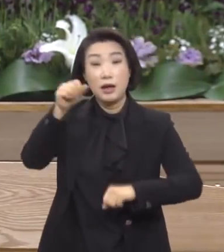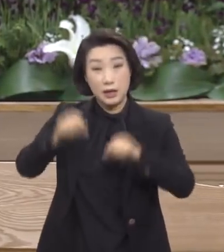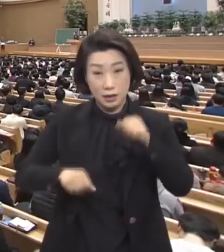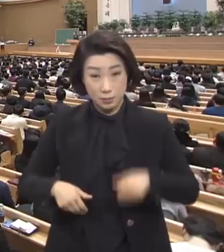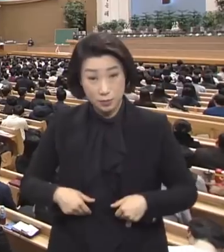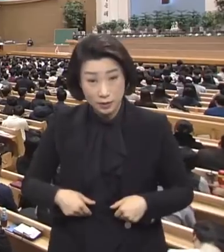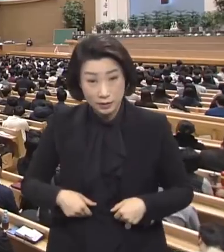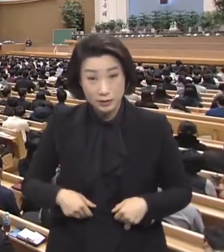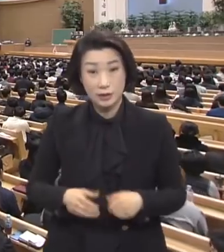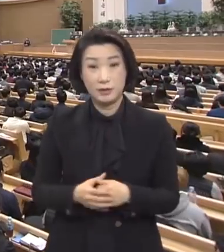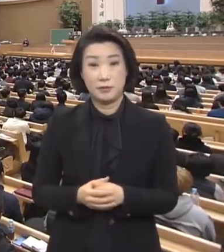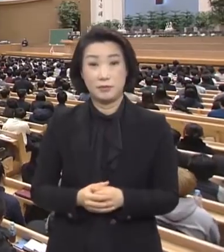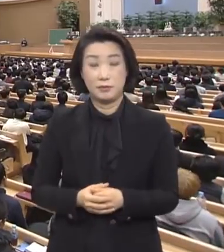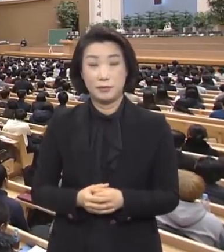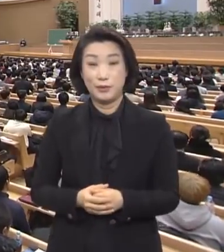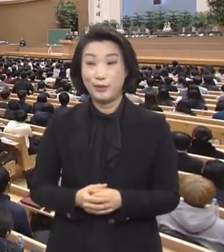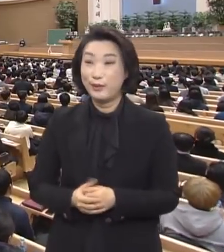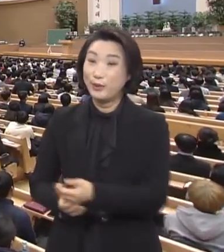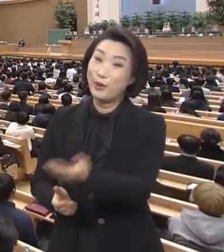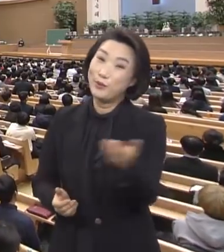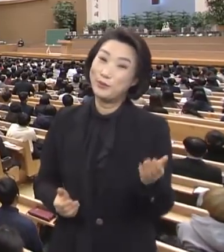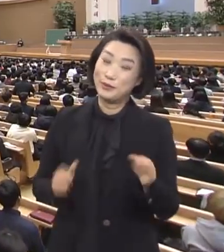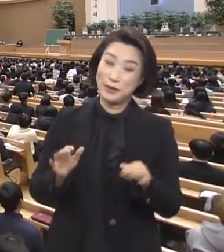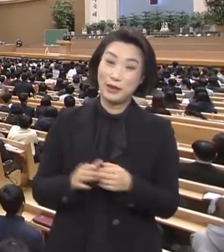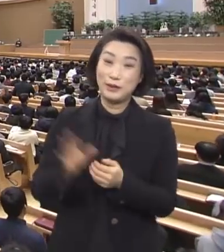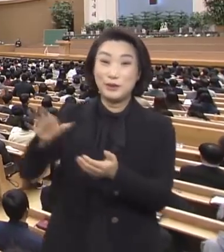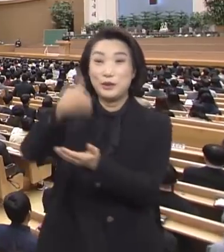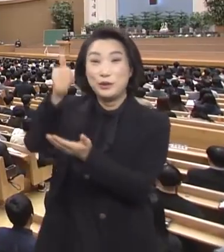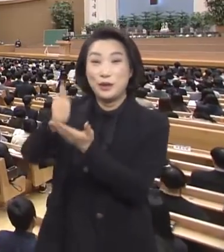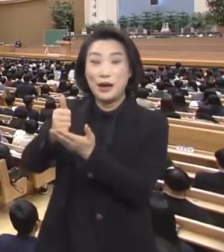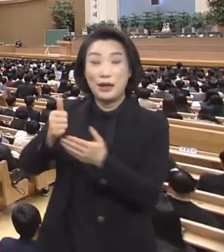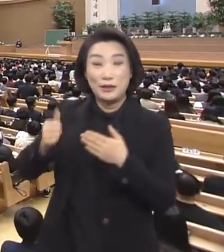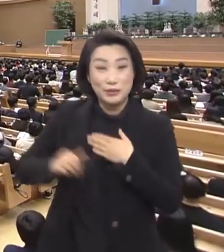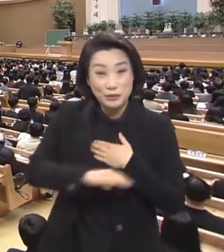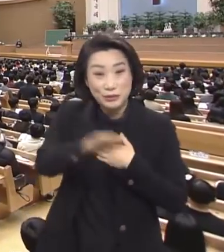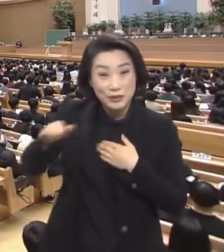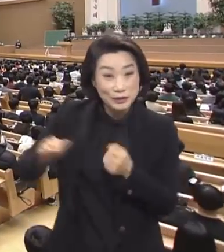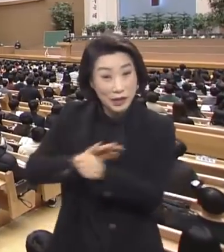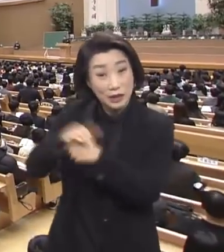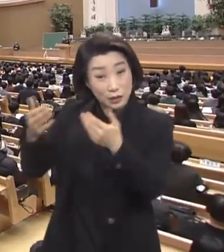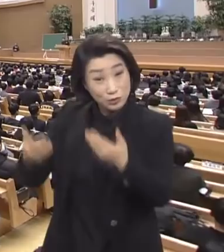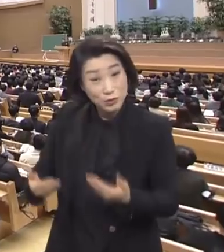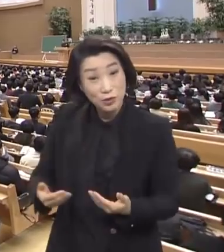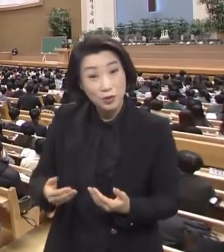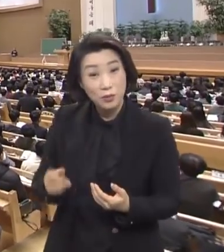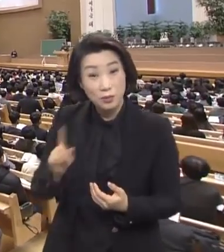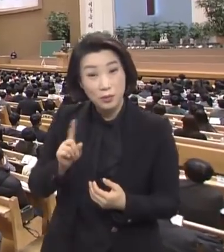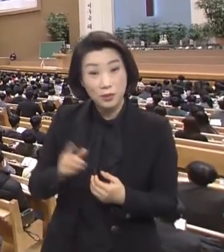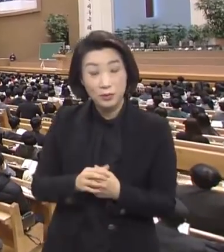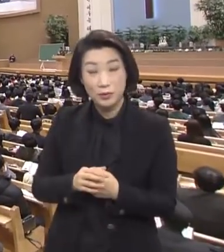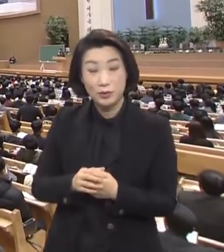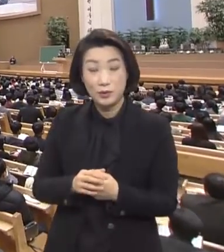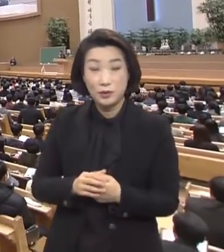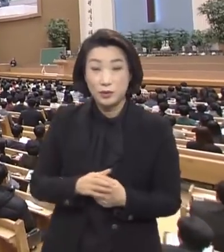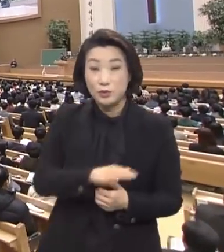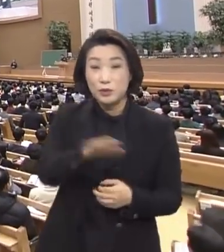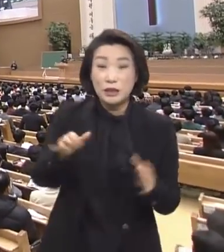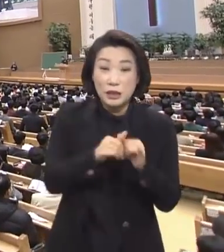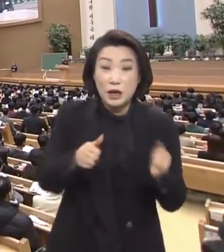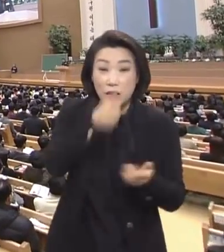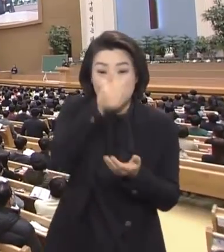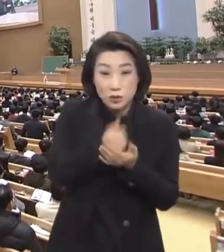행하라. 아니, 그리스도께서 너희를 사랑하신 것은 우리